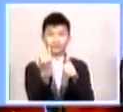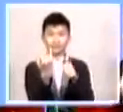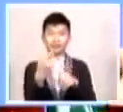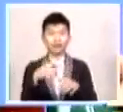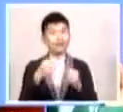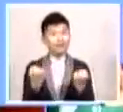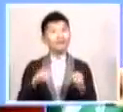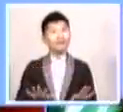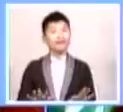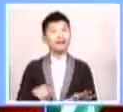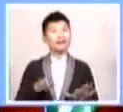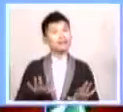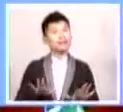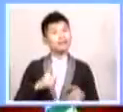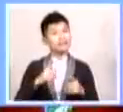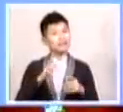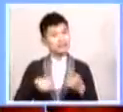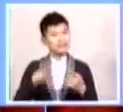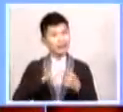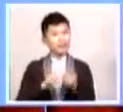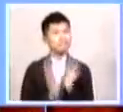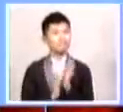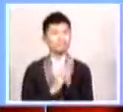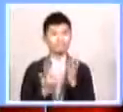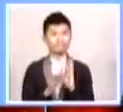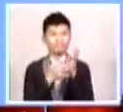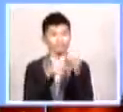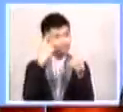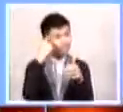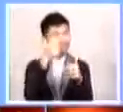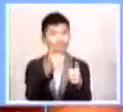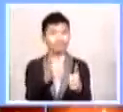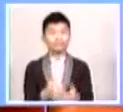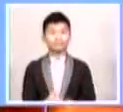一个上温暖的掌声，甲伊感谢？